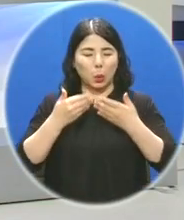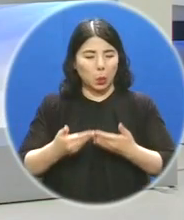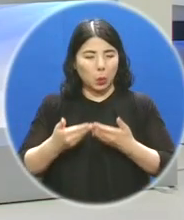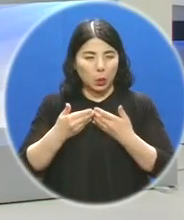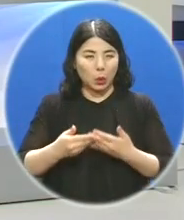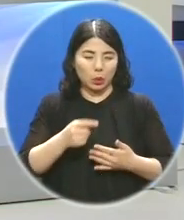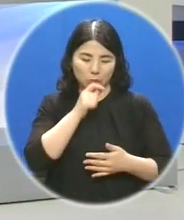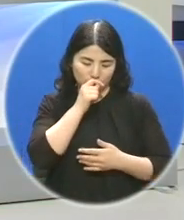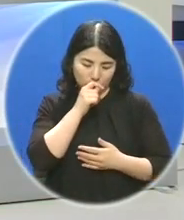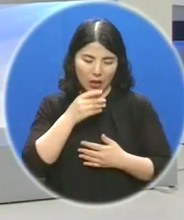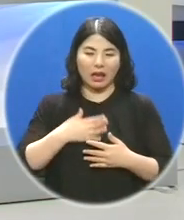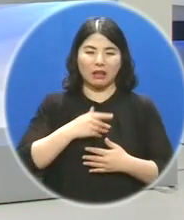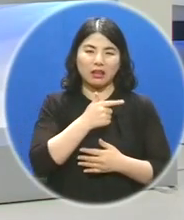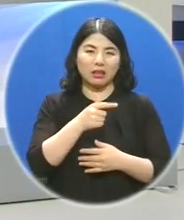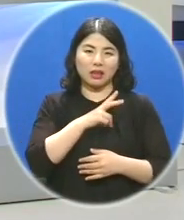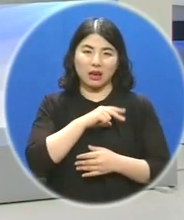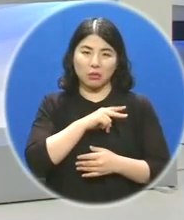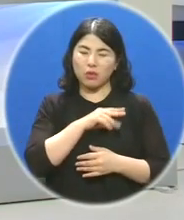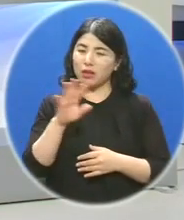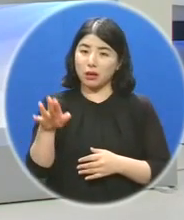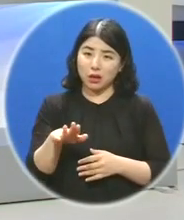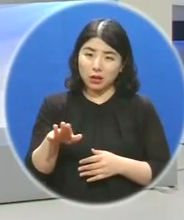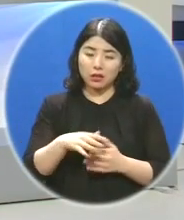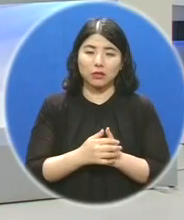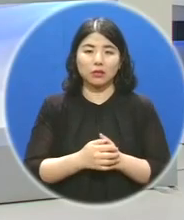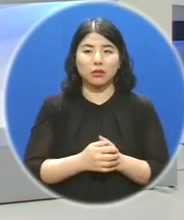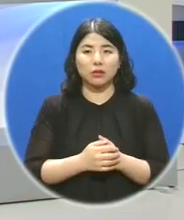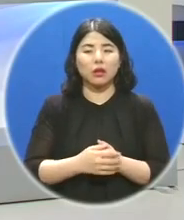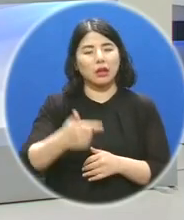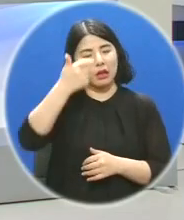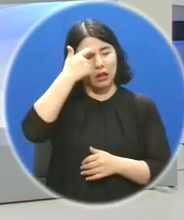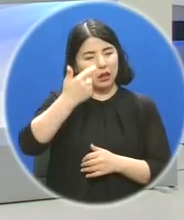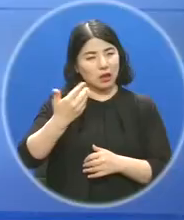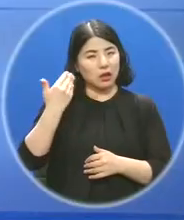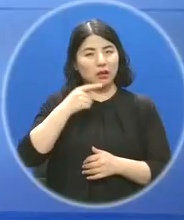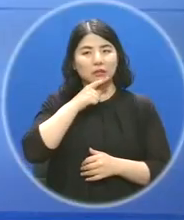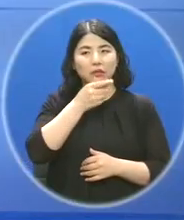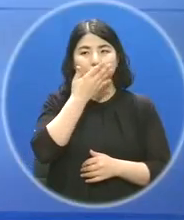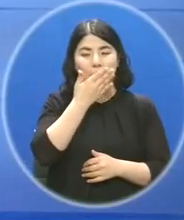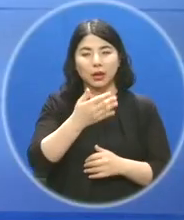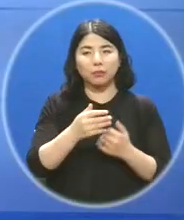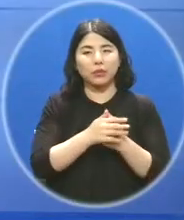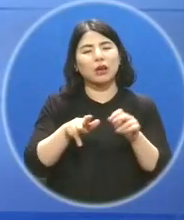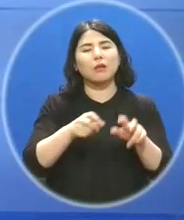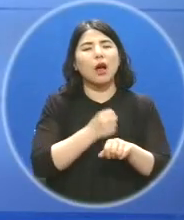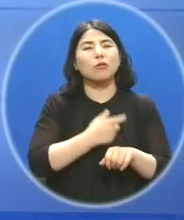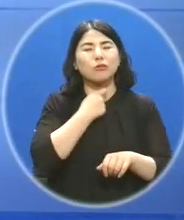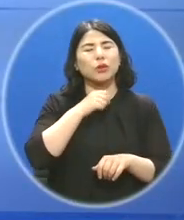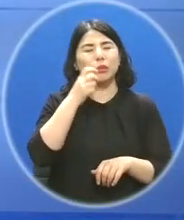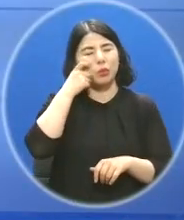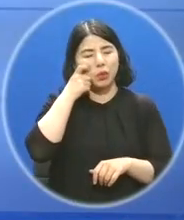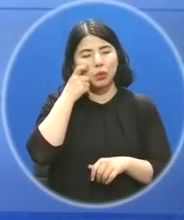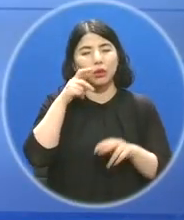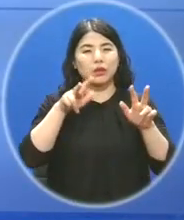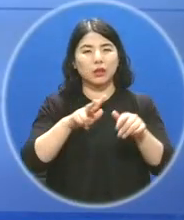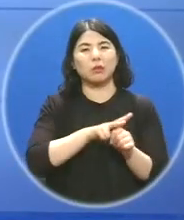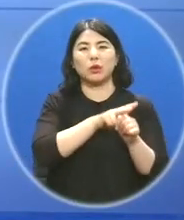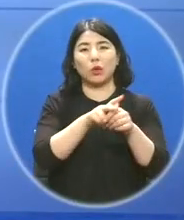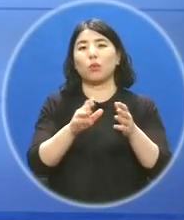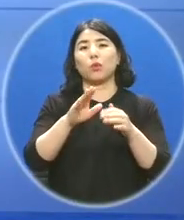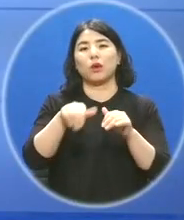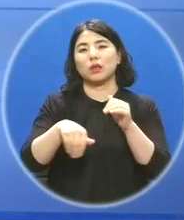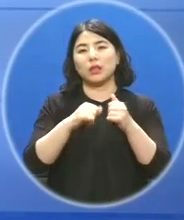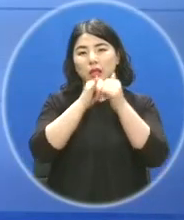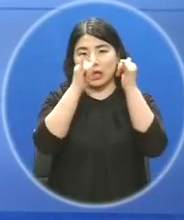하자고 우리는 대의원이니까 뭐 이런 건 혹시 아니었는지. 그 과거에는 그랬을 수 있겠지만 지금은 그렇게 하고 싶어도 못합니다. 사실 네. 지금 정보화 사회고요.